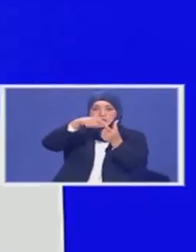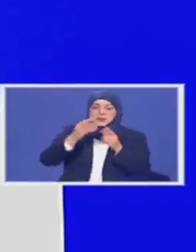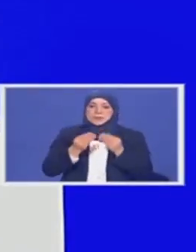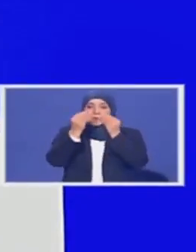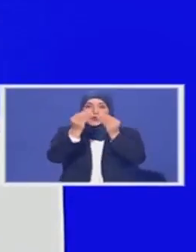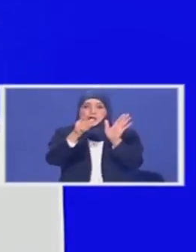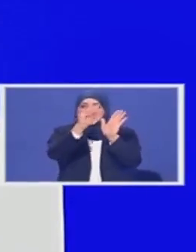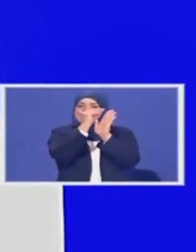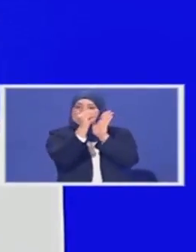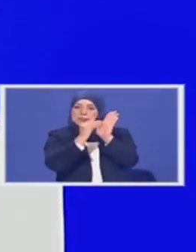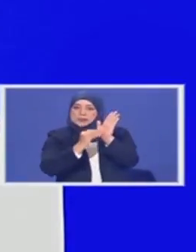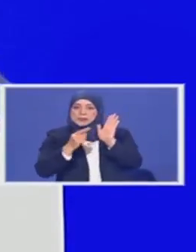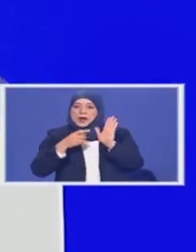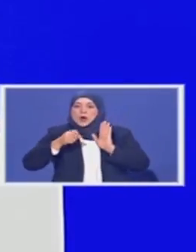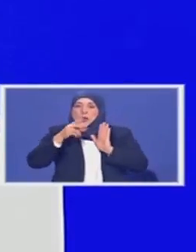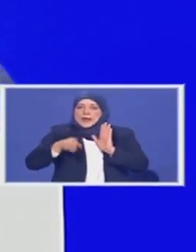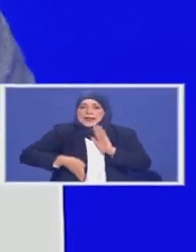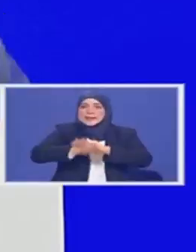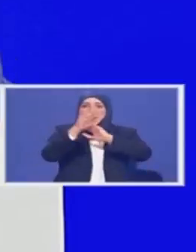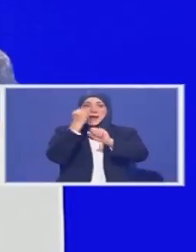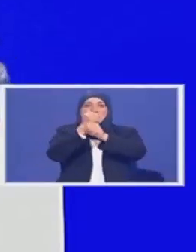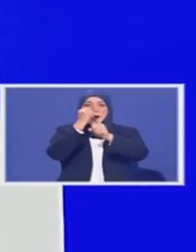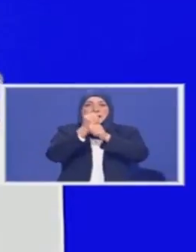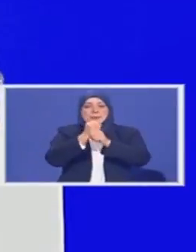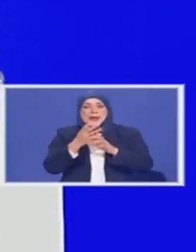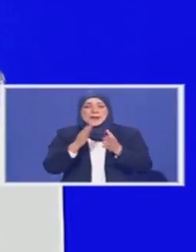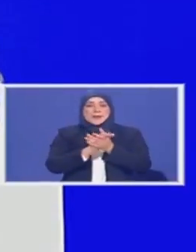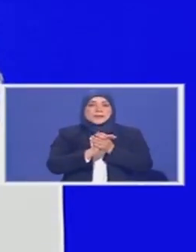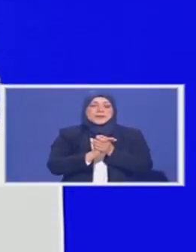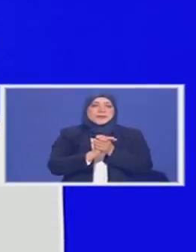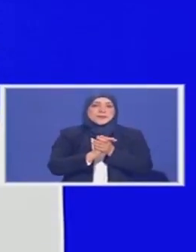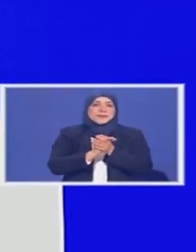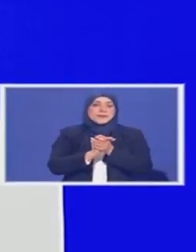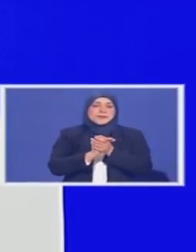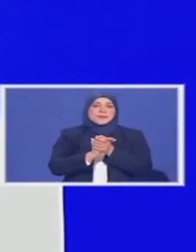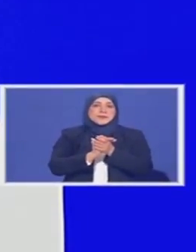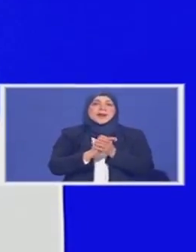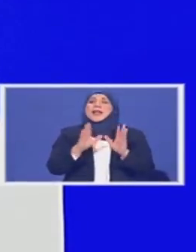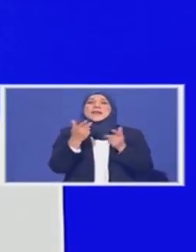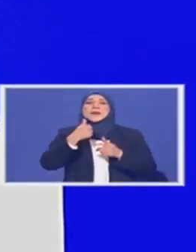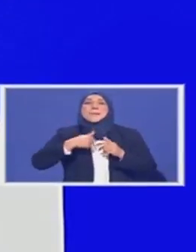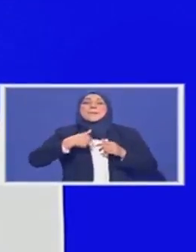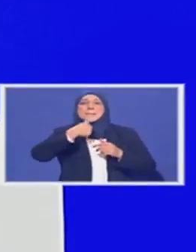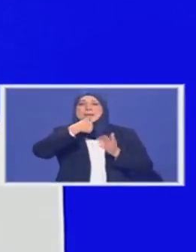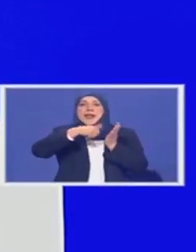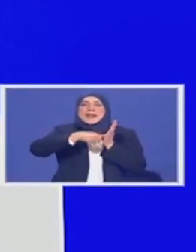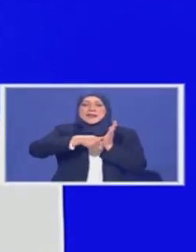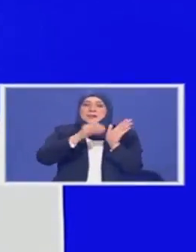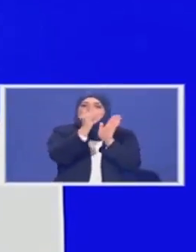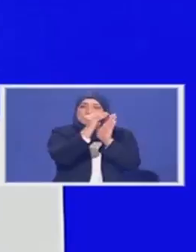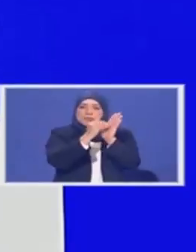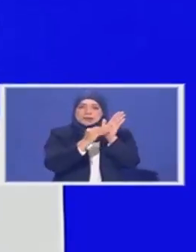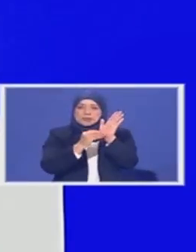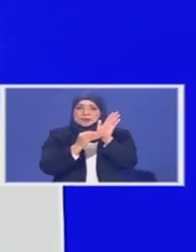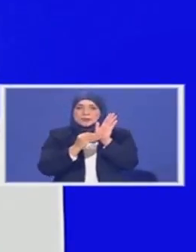أنه باش يستمر العمل بالنوميرو دو باتونت أو ببطاقة التعريف، يصرح